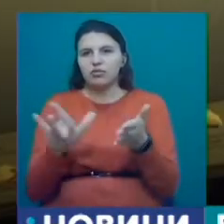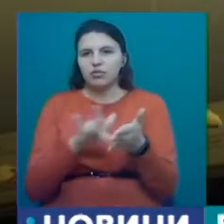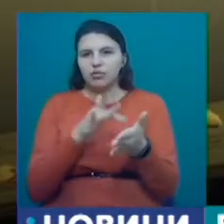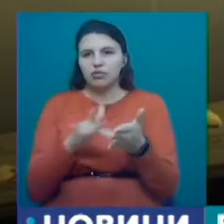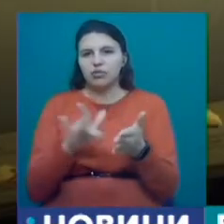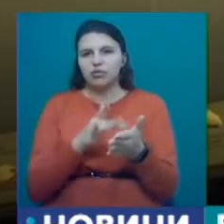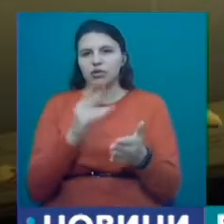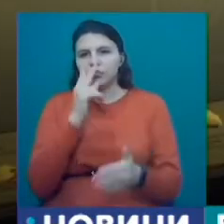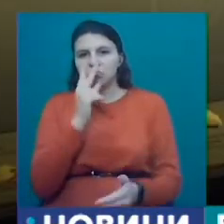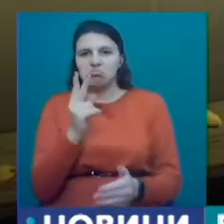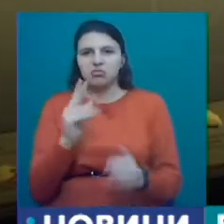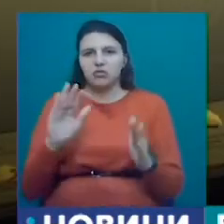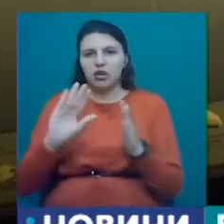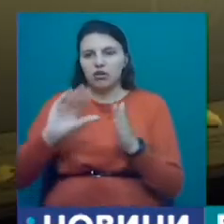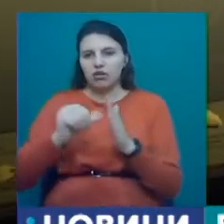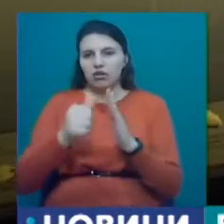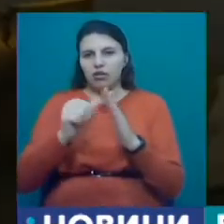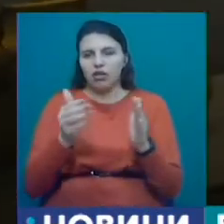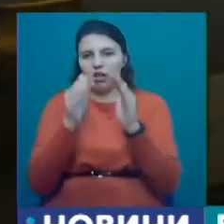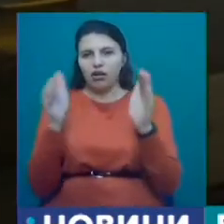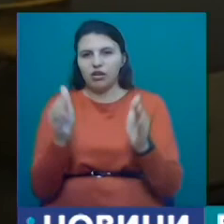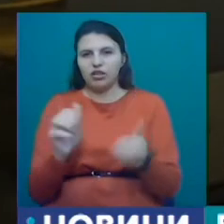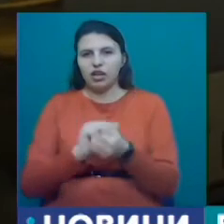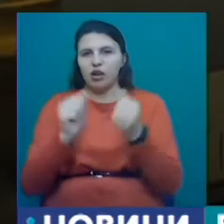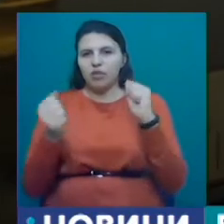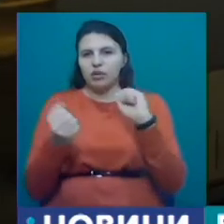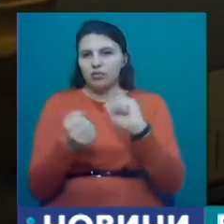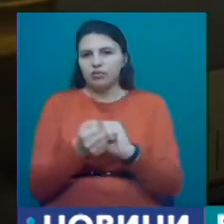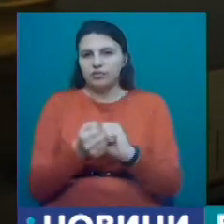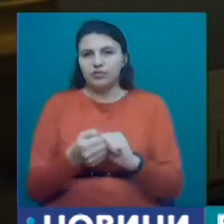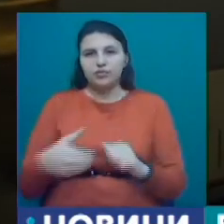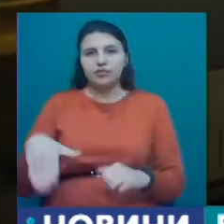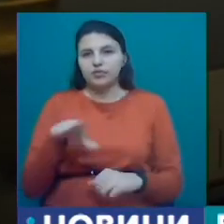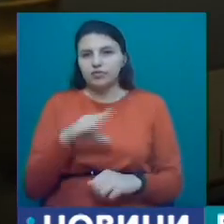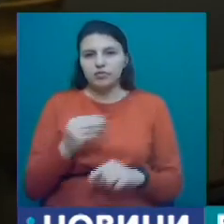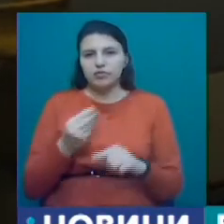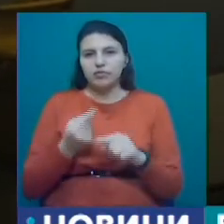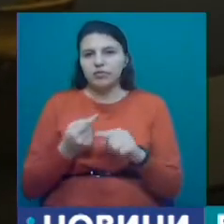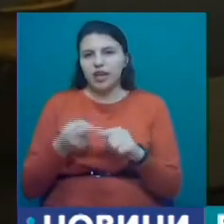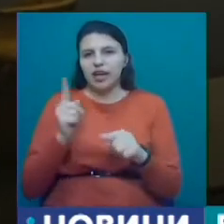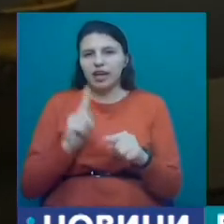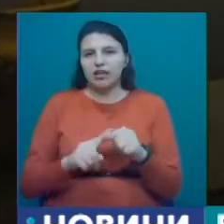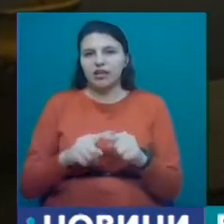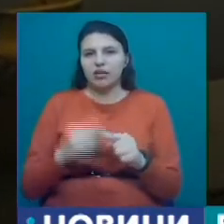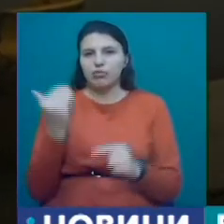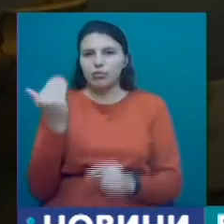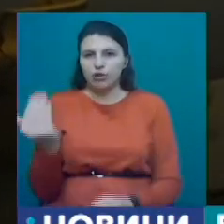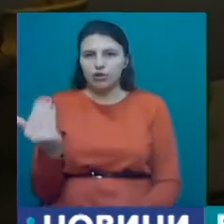вітринах старовинні глечики та кам'яні предмети побуту. Це в основному речі, які належать до